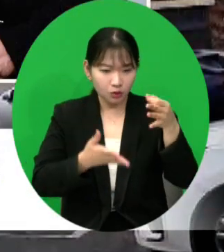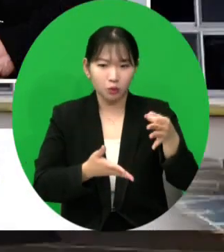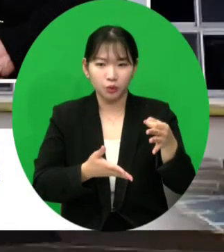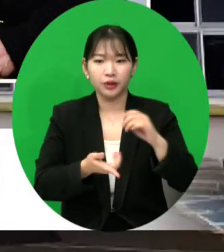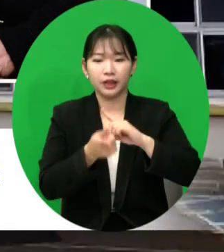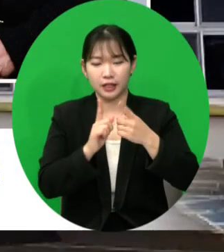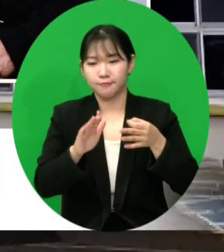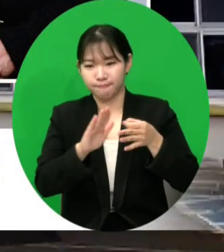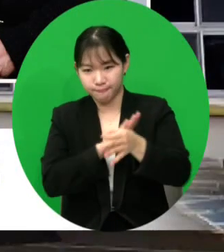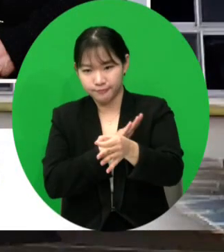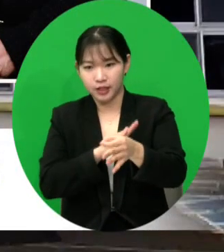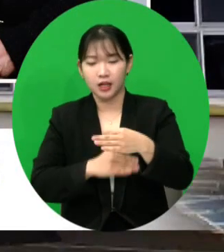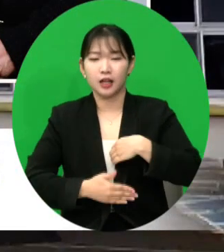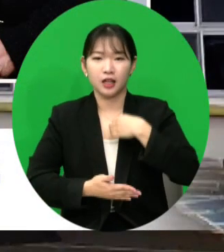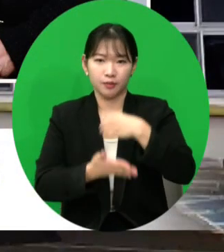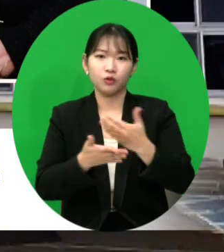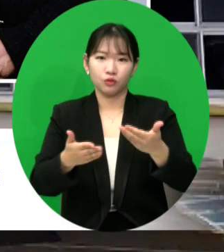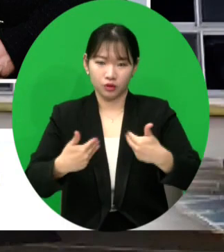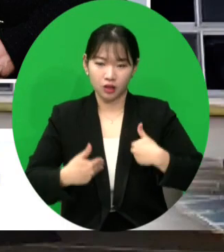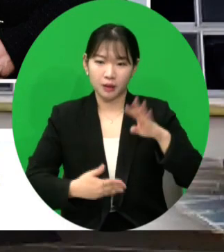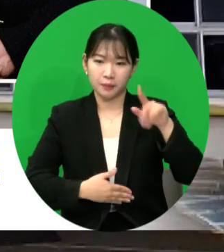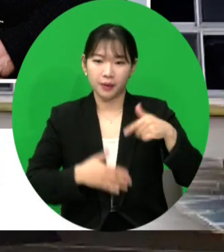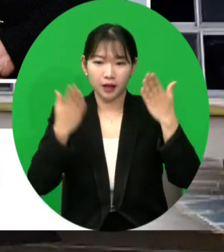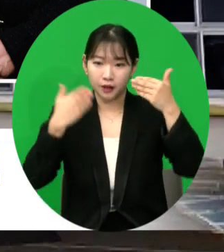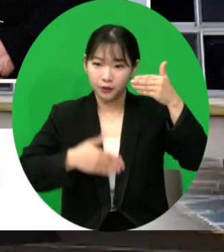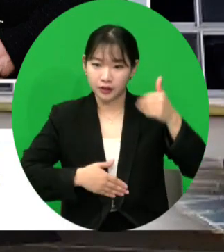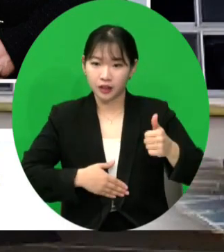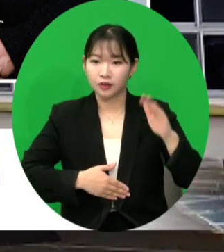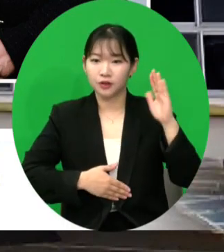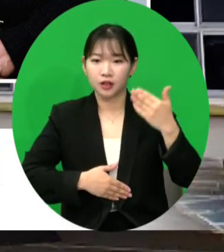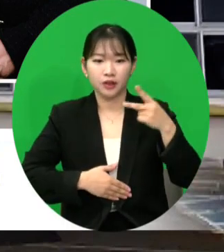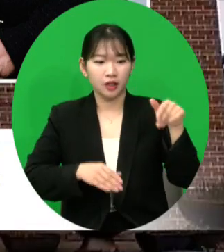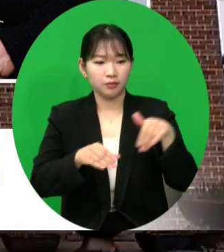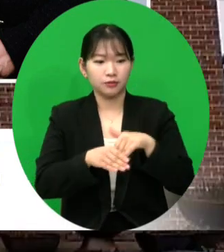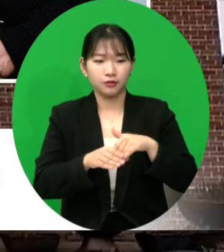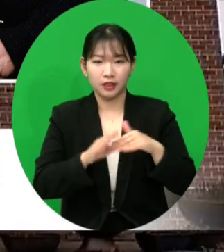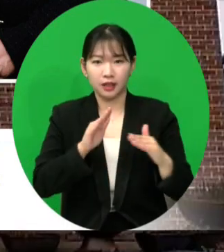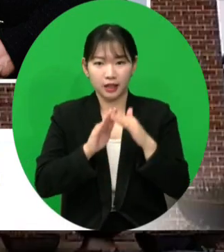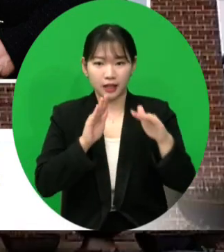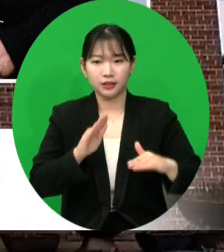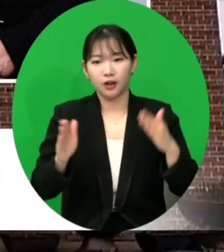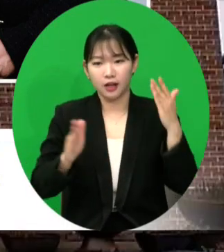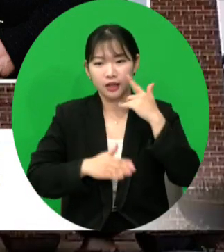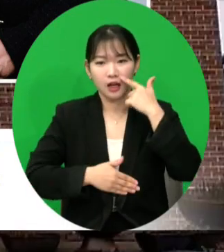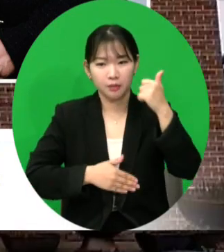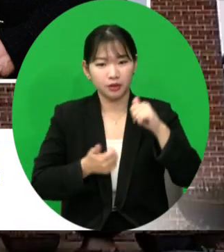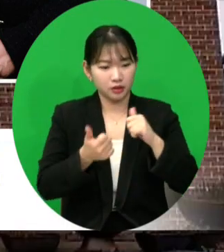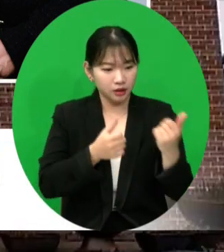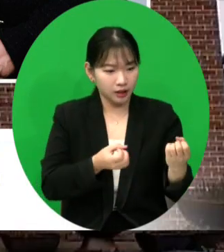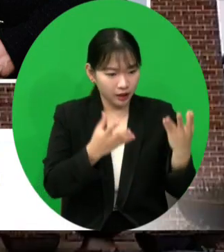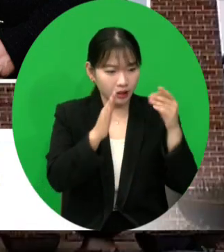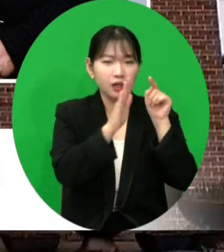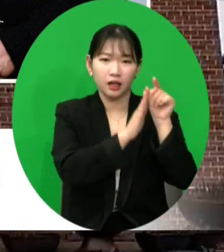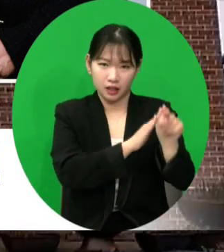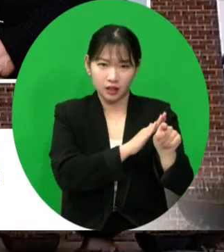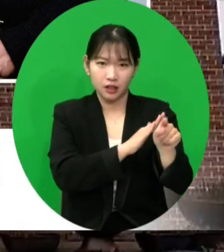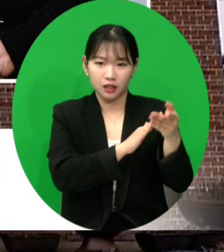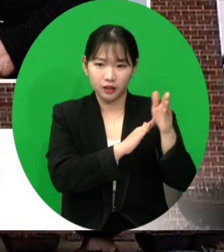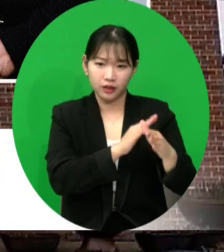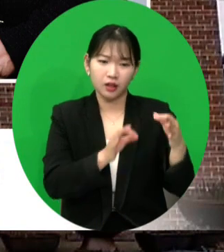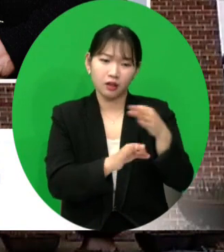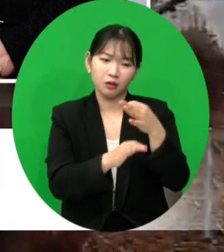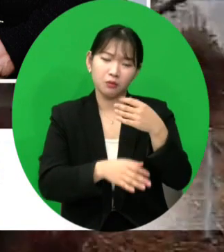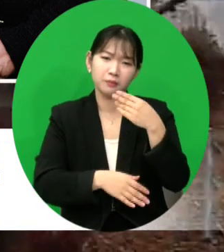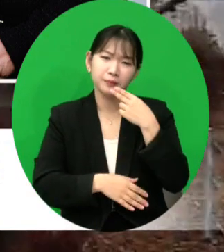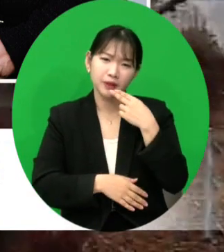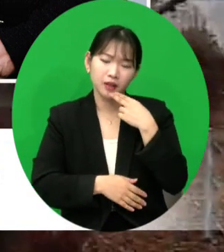감동을 주고 있습니다 박유미 교장은 최근 다문화 가정 학생 아버지 장례식장을 찾았는데 경제적